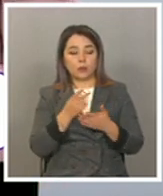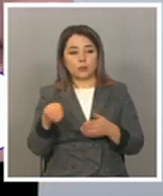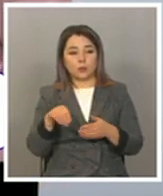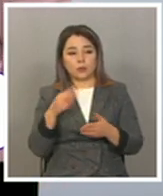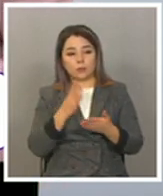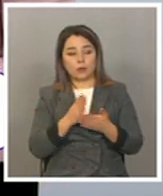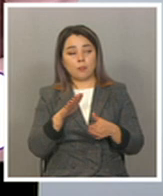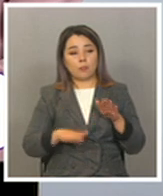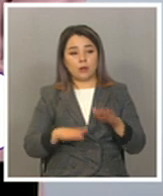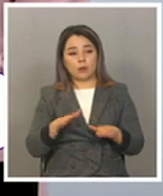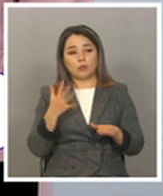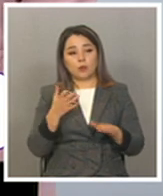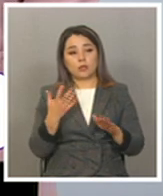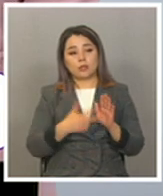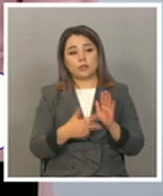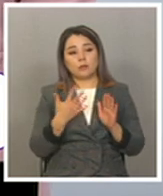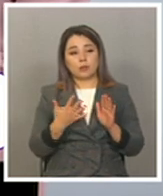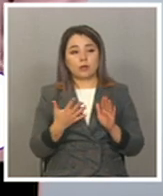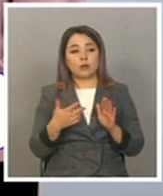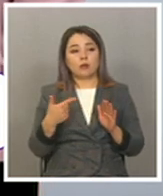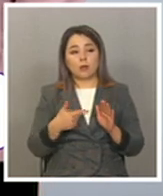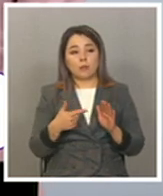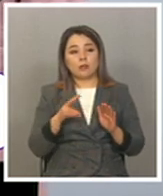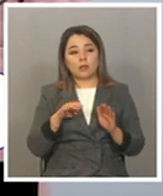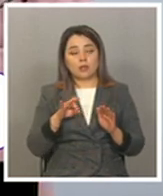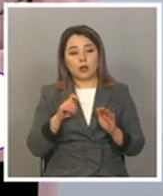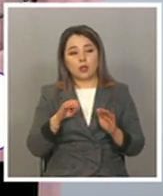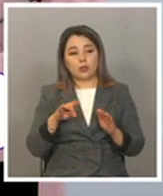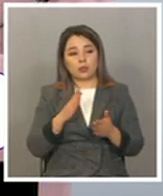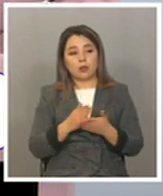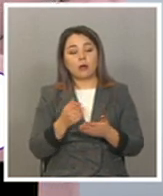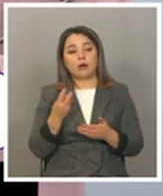Массасы 585 грамм натрий хлоридінен қанша грамм